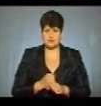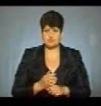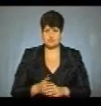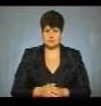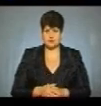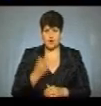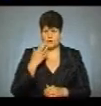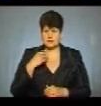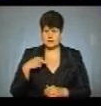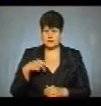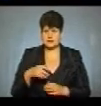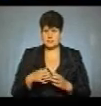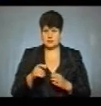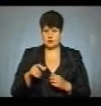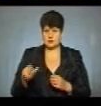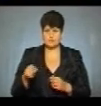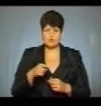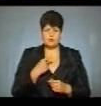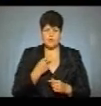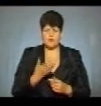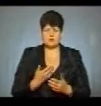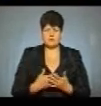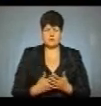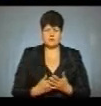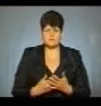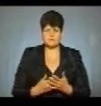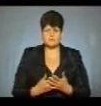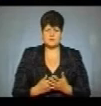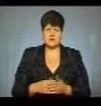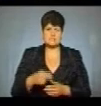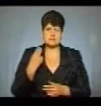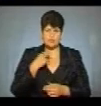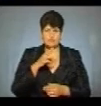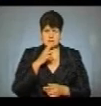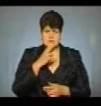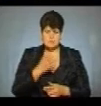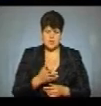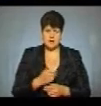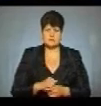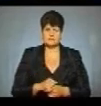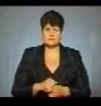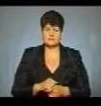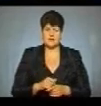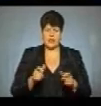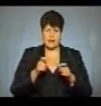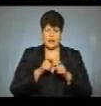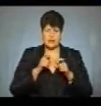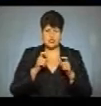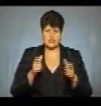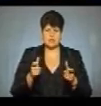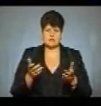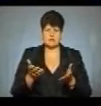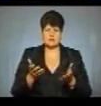Коли ти йдеш серед людей, вони тобі говорять, наприклад, заборговані заробітних плат, там кричать